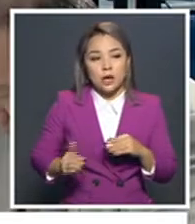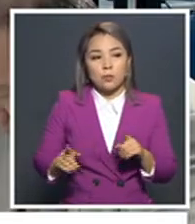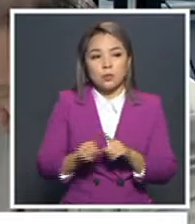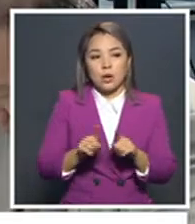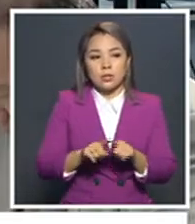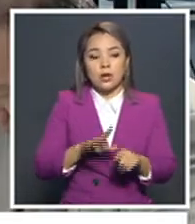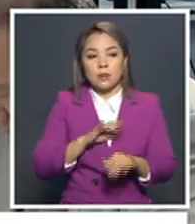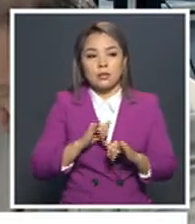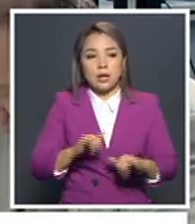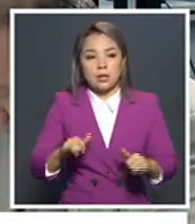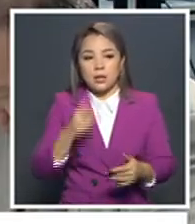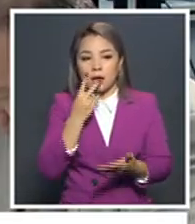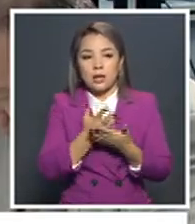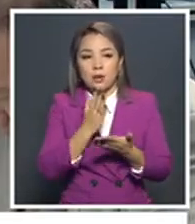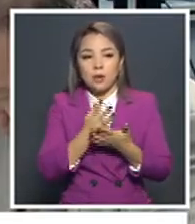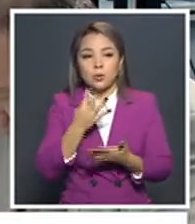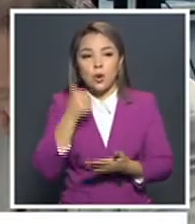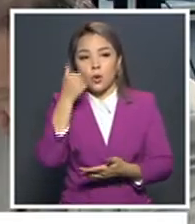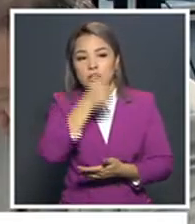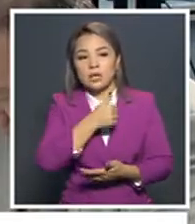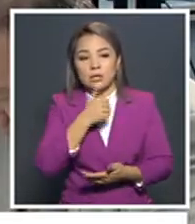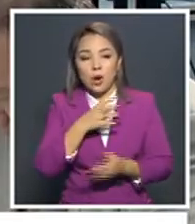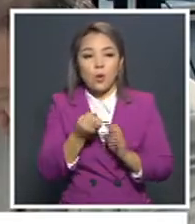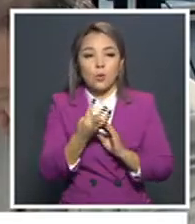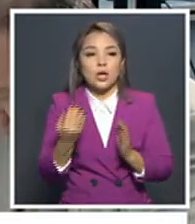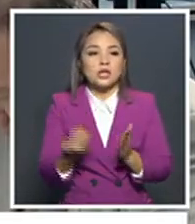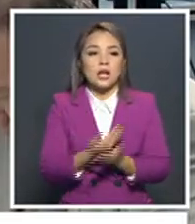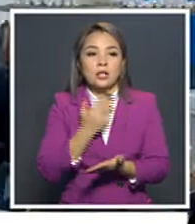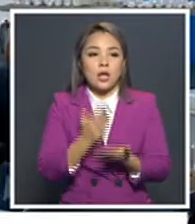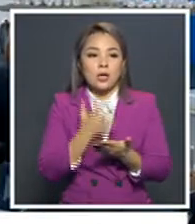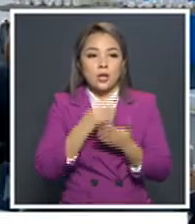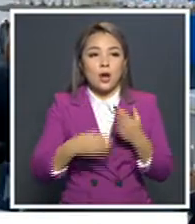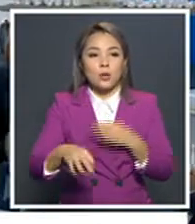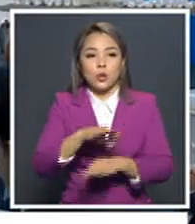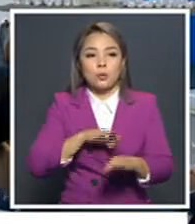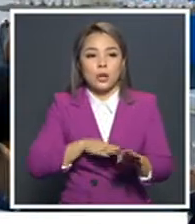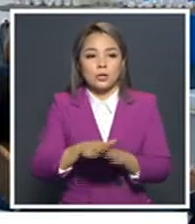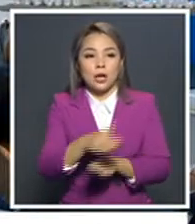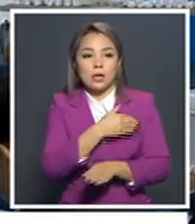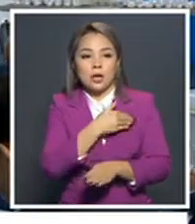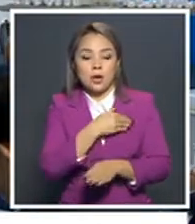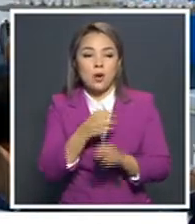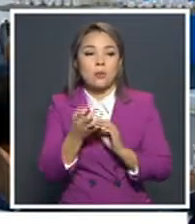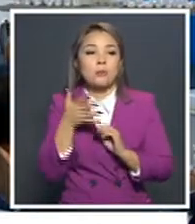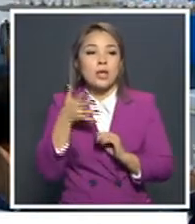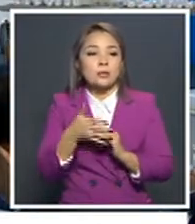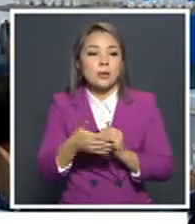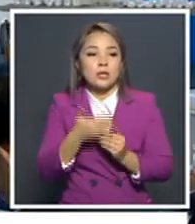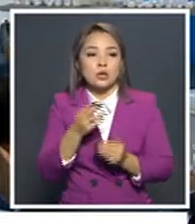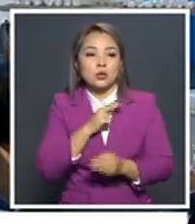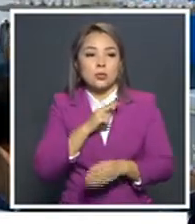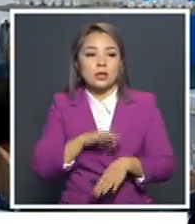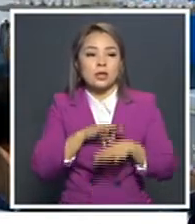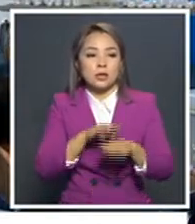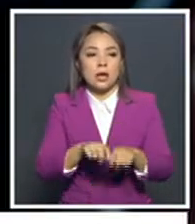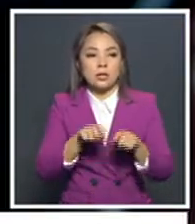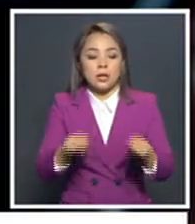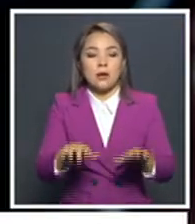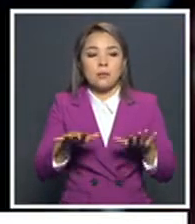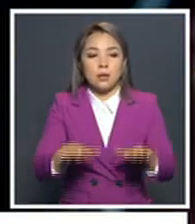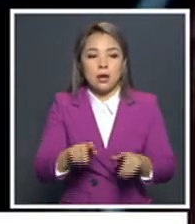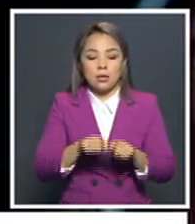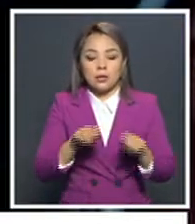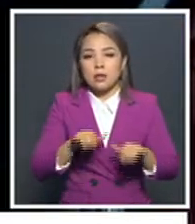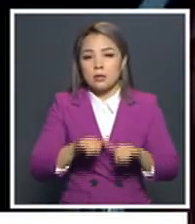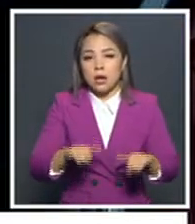алынуда. Мәселен, алдағы 4 жылда 13 жаңа жоба жүзеге асырылмақ. Нәтижесінде 5000 жаңа жұмыс орны құрылады. Ал жыл басынан